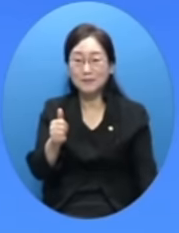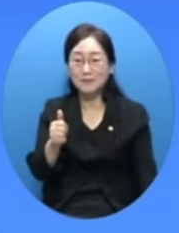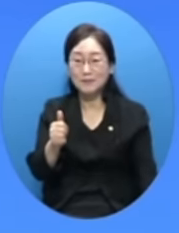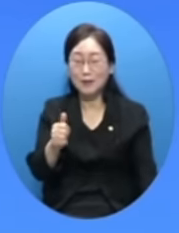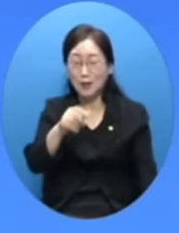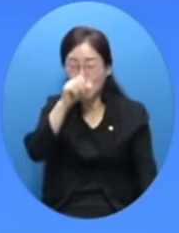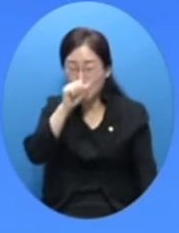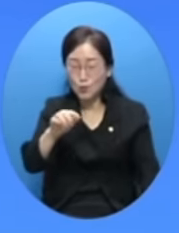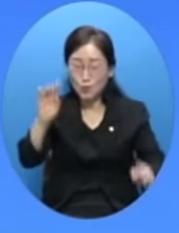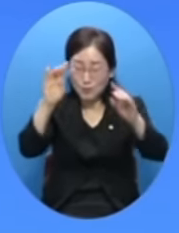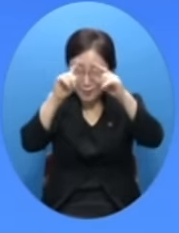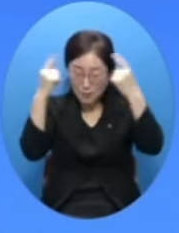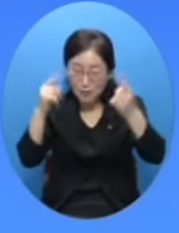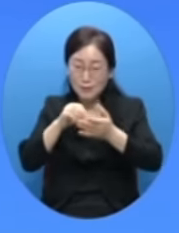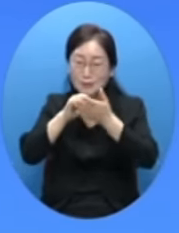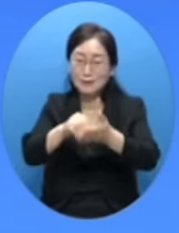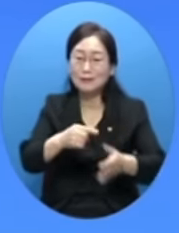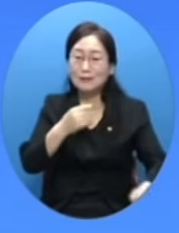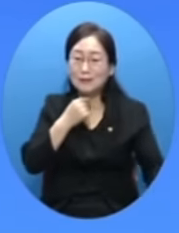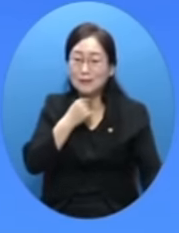좋은 대학 가기를 원해서